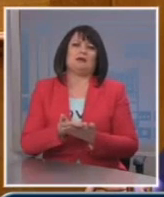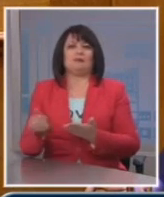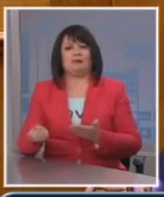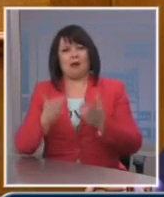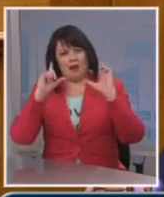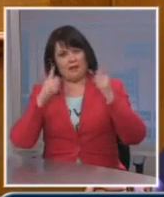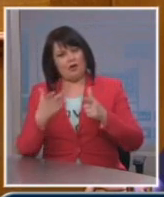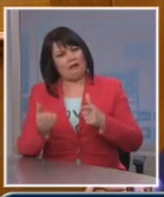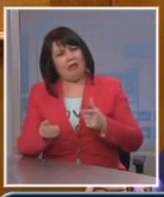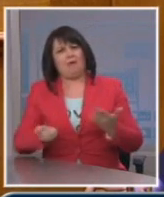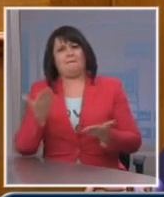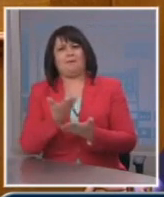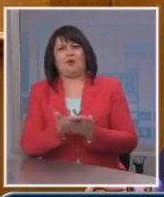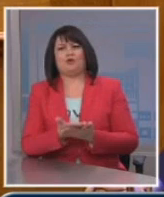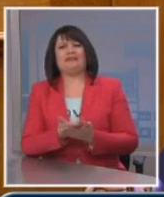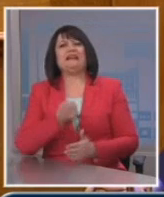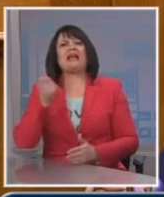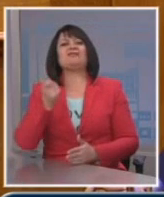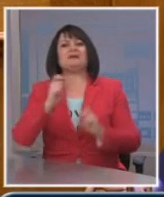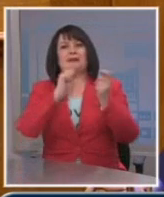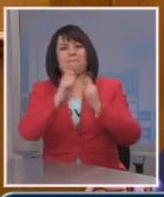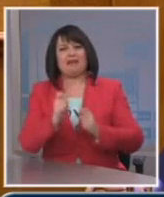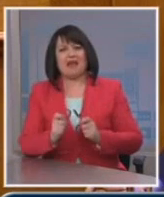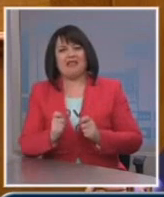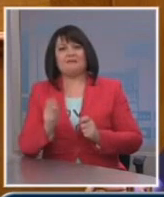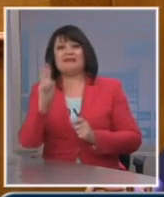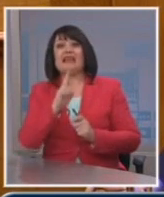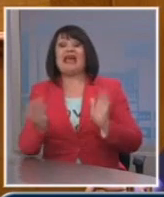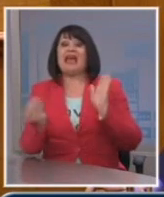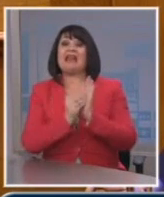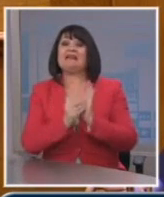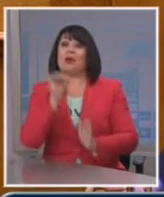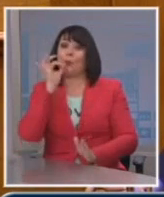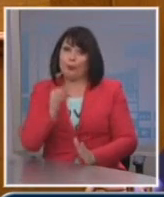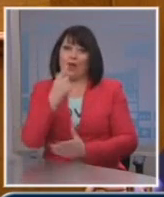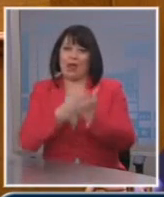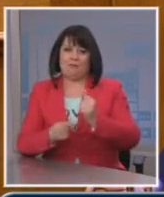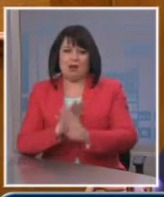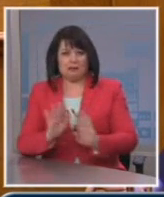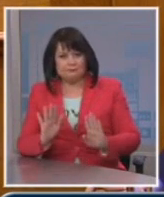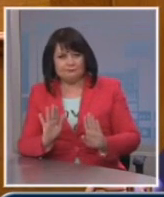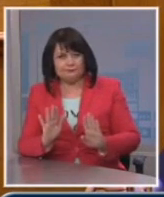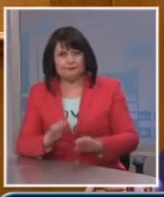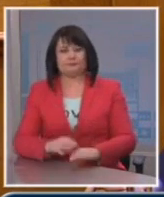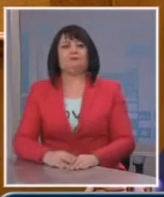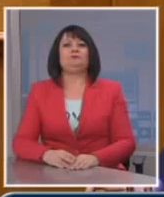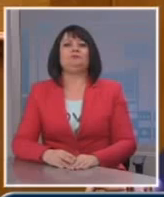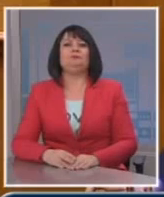έχει για την ασφαλιστική μεταρρύθμιση είναι η ρήτρα μηδενικού ελλείμματος, δηλαδή η